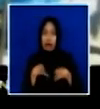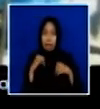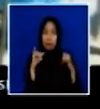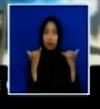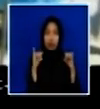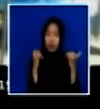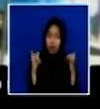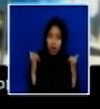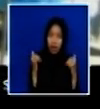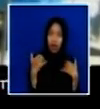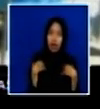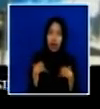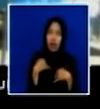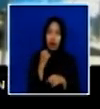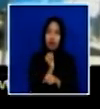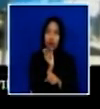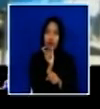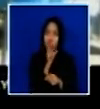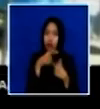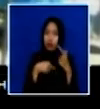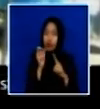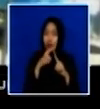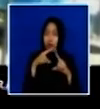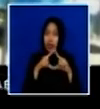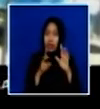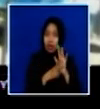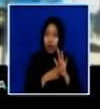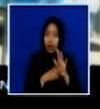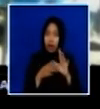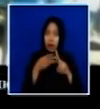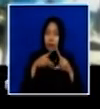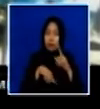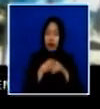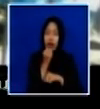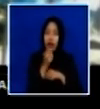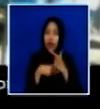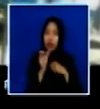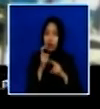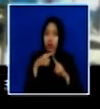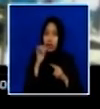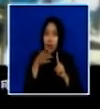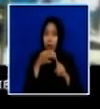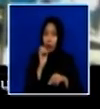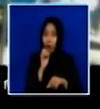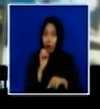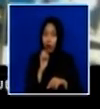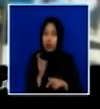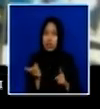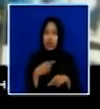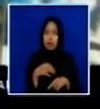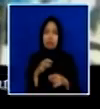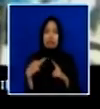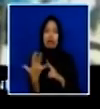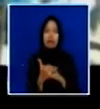sih data berupa pantai buyutan ada banyutibo ini bisa karang taruna bisa memanfaatkan Segala potensi itu untuk meningkatkan